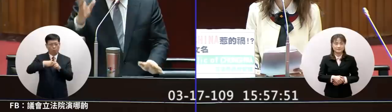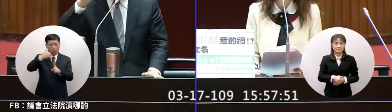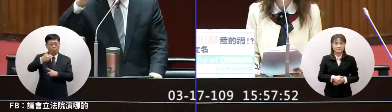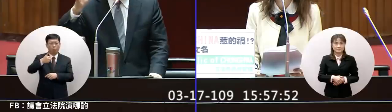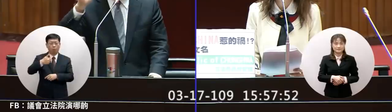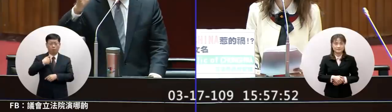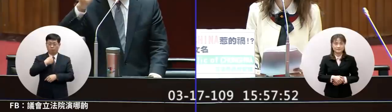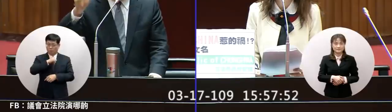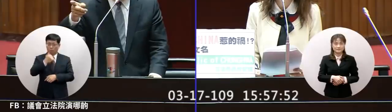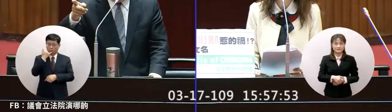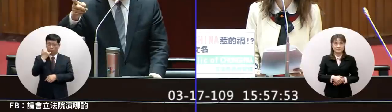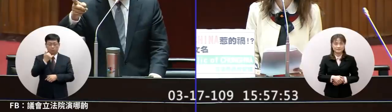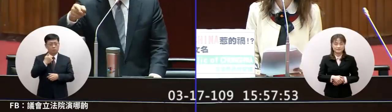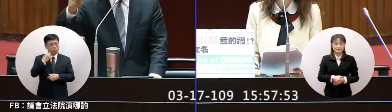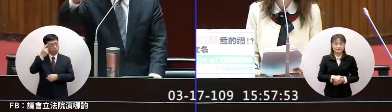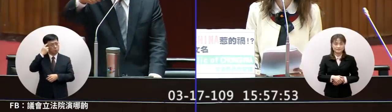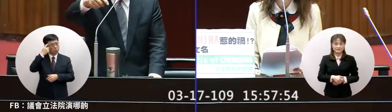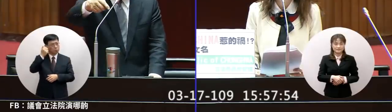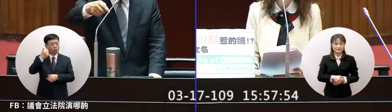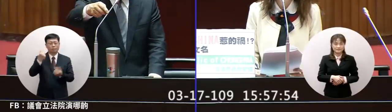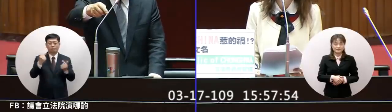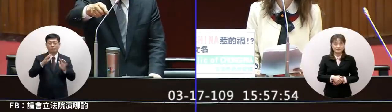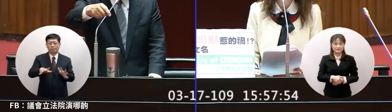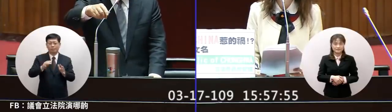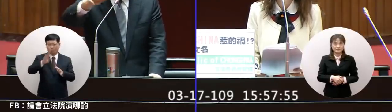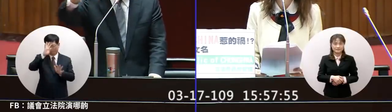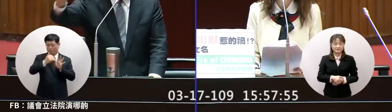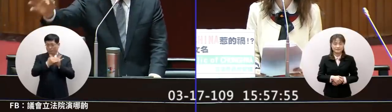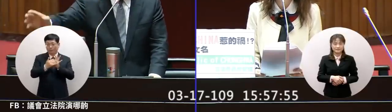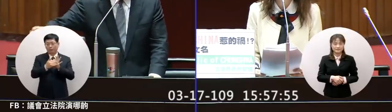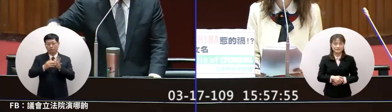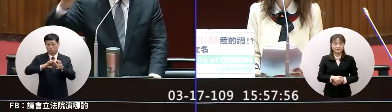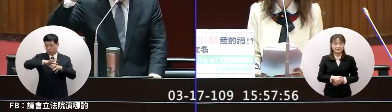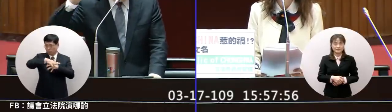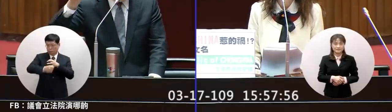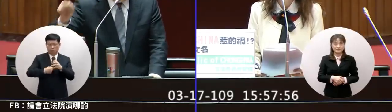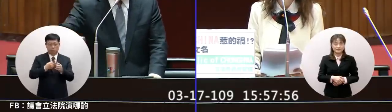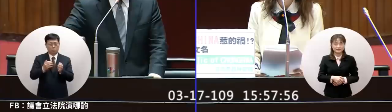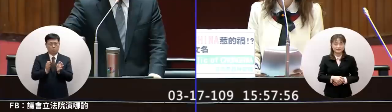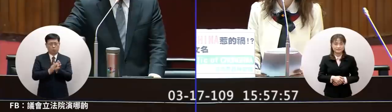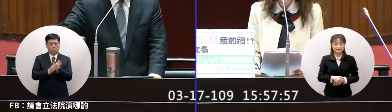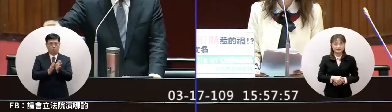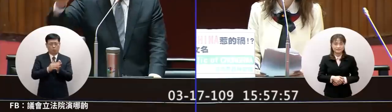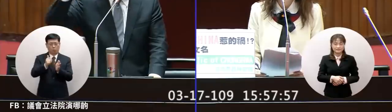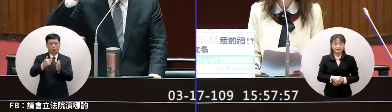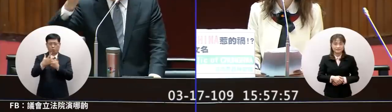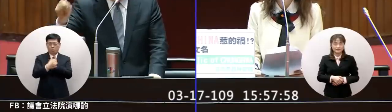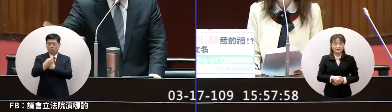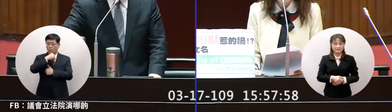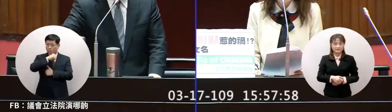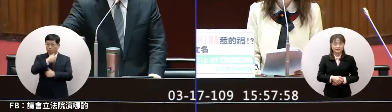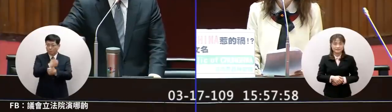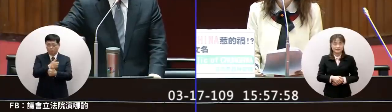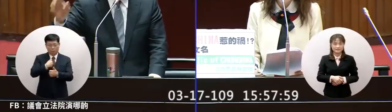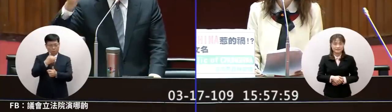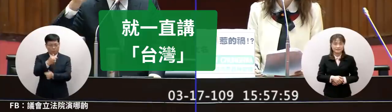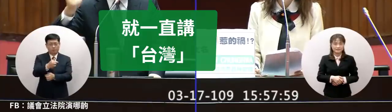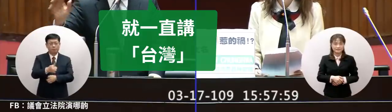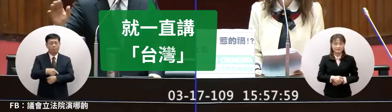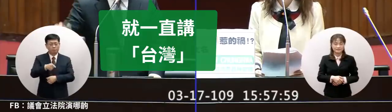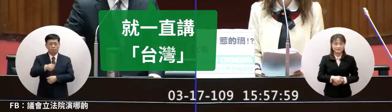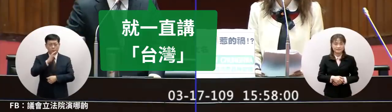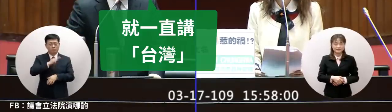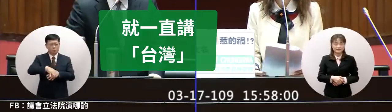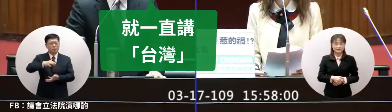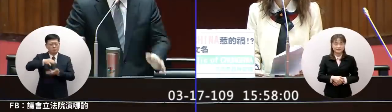啊，你台湾让愈来愈感觉，像讲即回疫情，全世界就讲学习台湾经验，台湾是典范，就